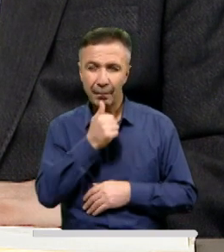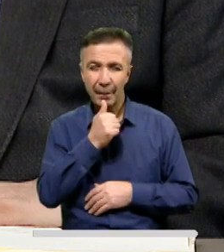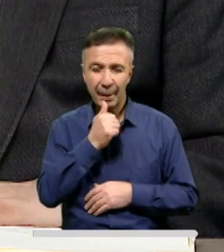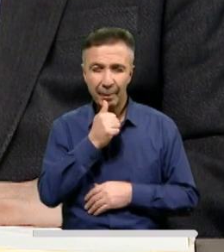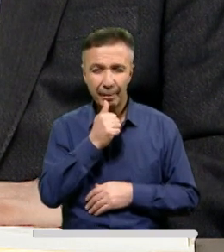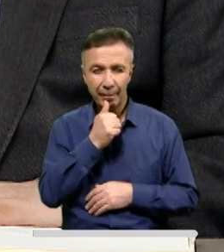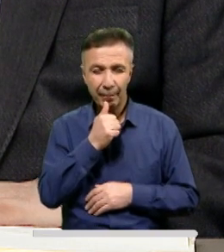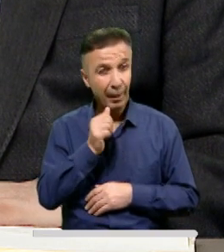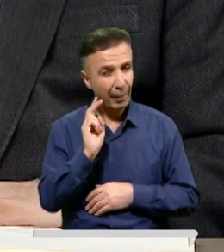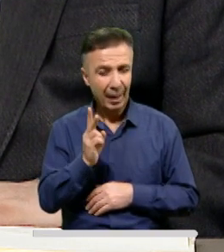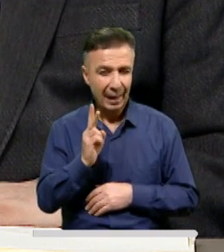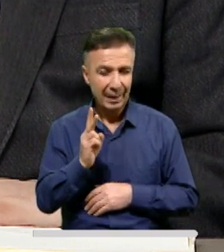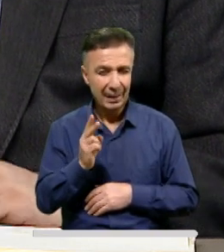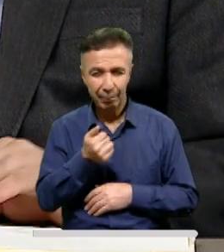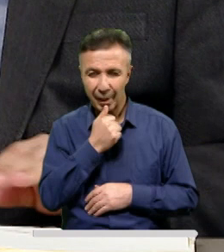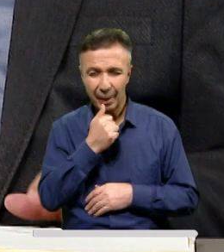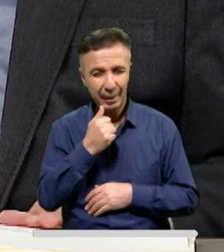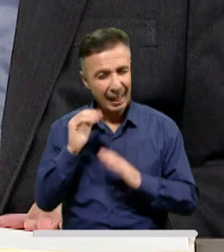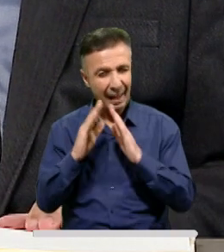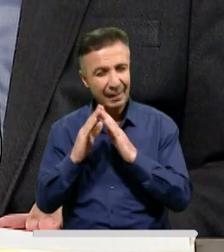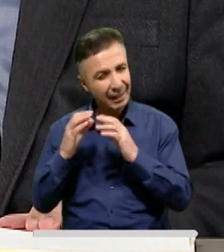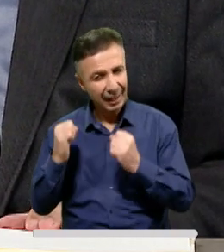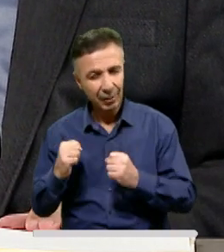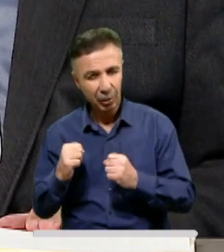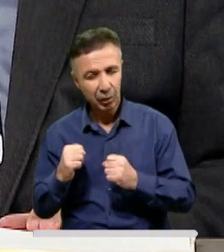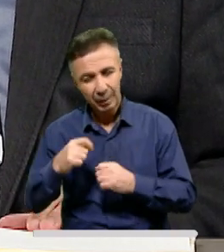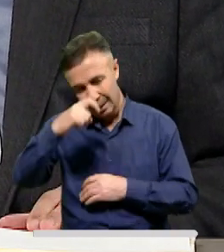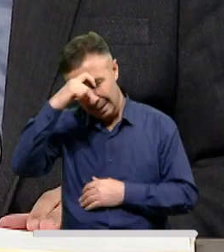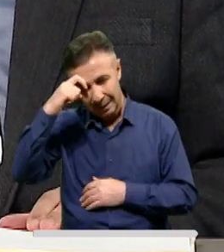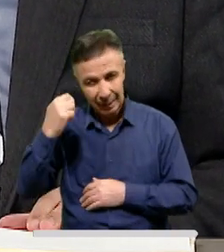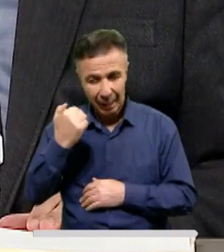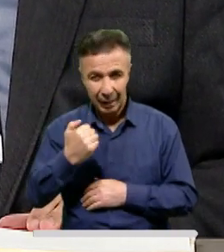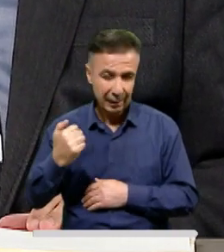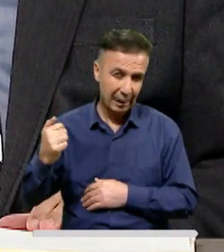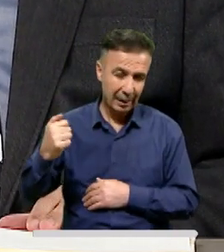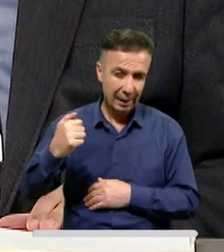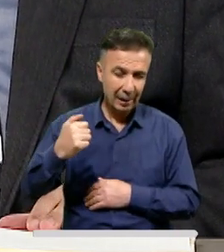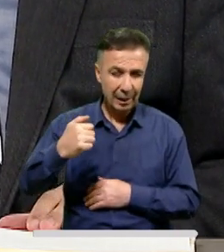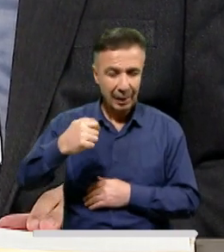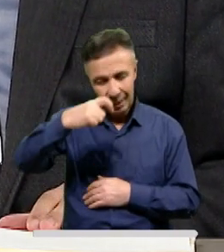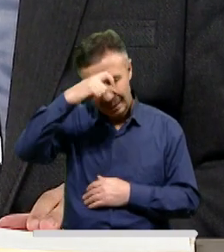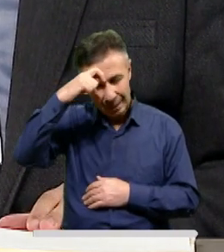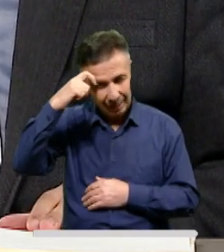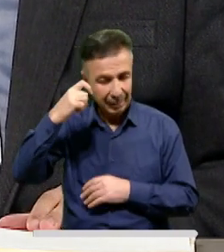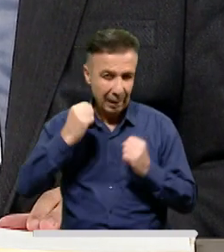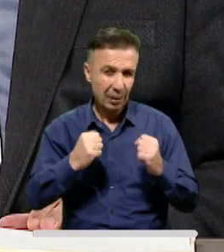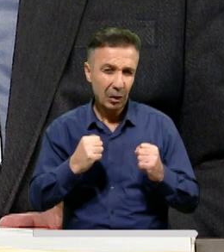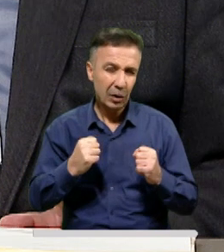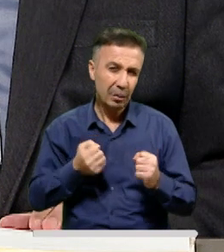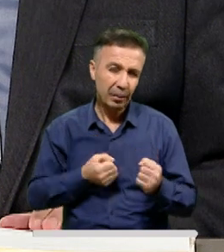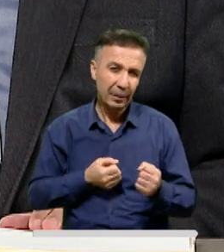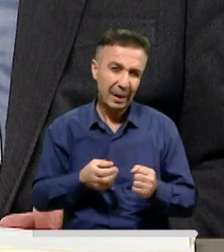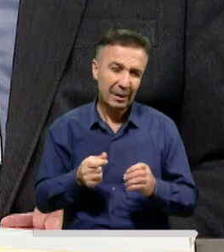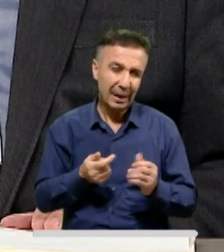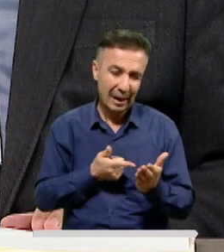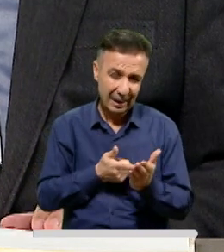eviydi. Babamın Anladım. Evinde kalıyordum ben. Yazları gidiyordum. 6 ay yazın orada kalıyordum. Tarlalar var, ekiliyor, saçılıyor. Orada